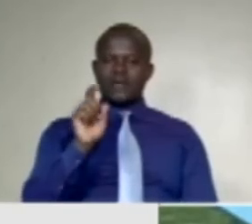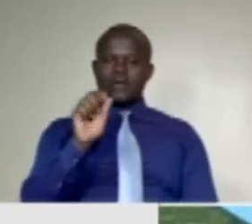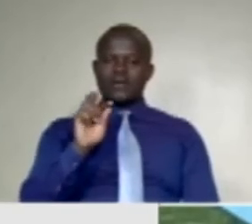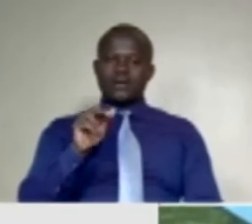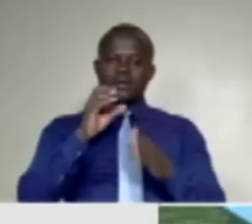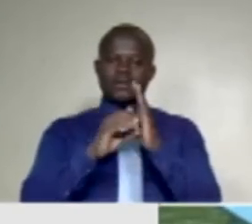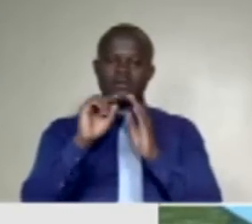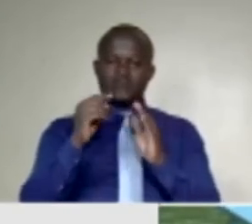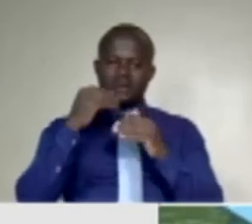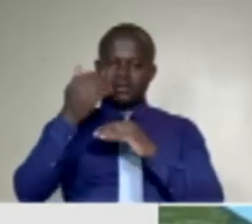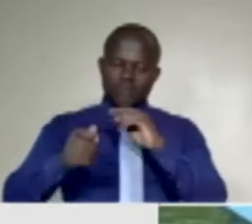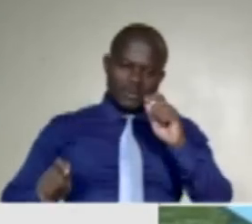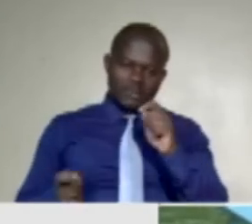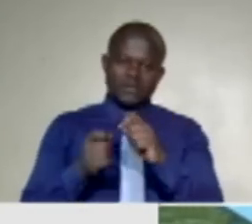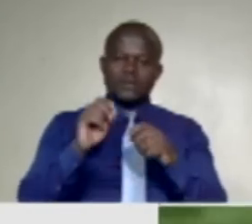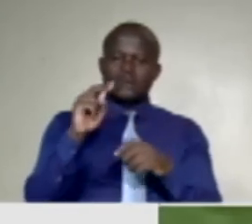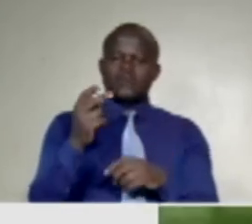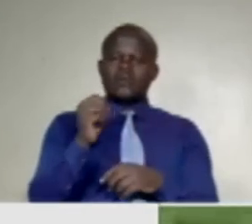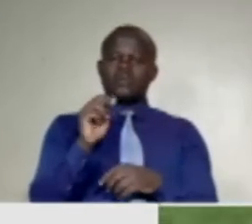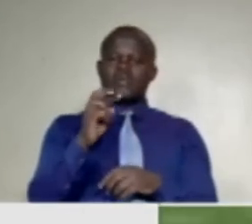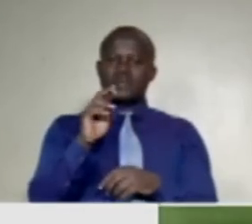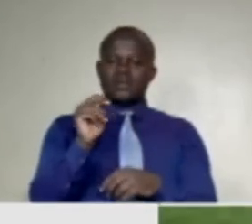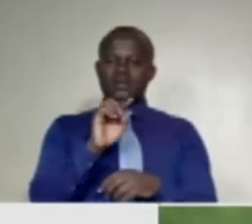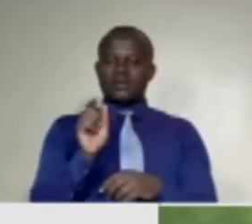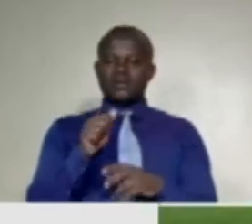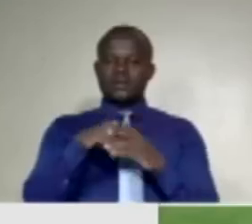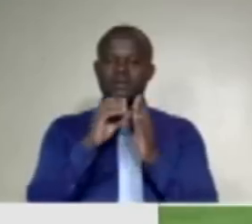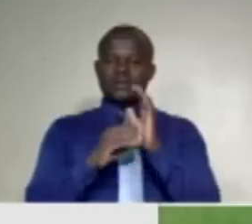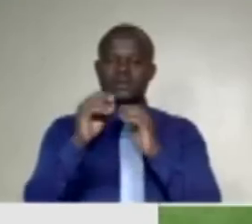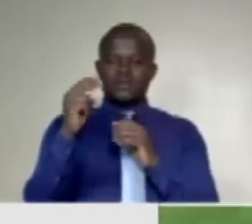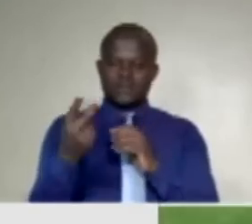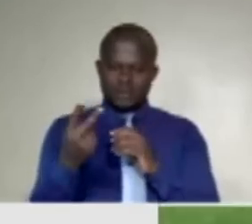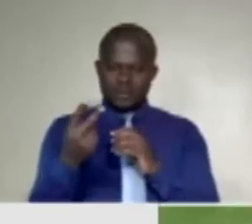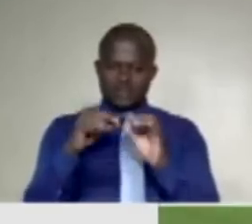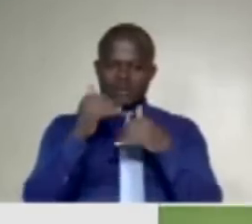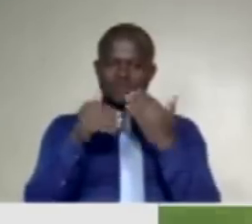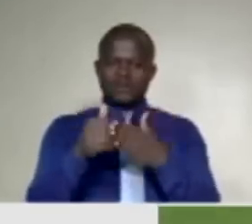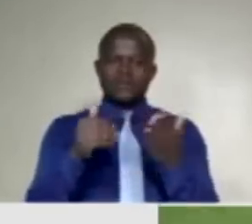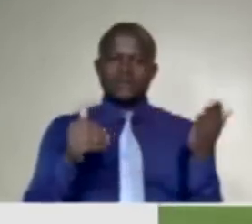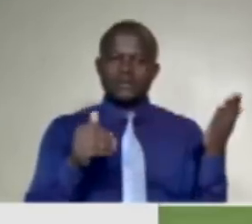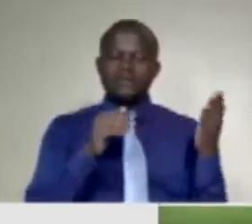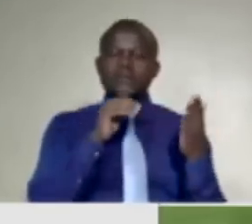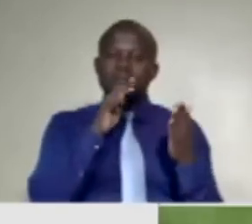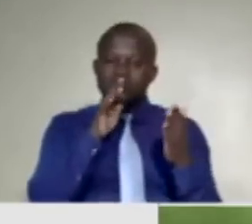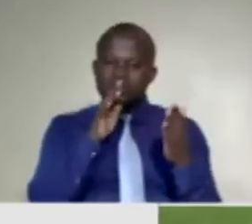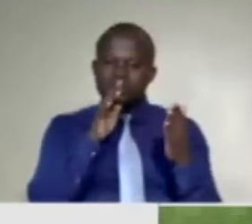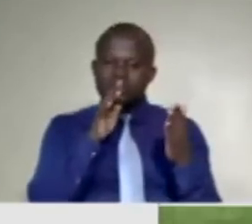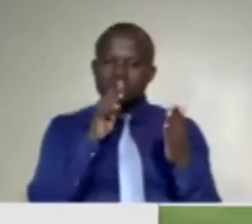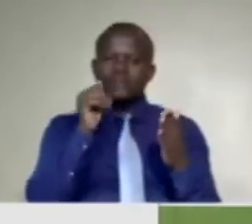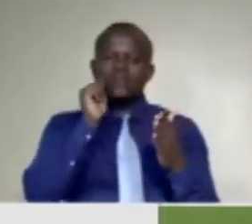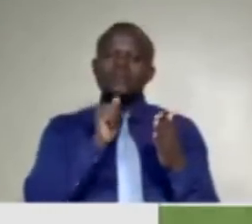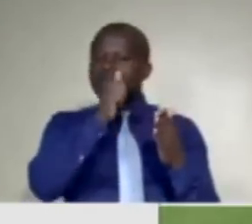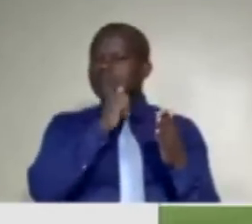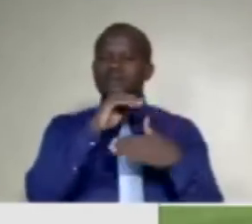cya mbere kiza kugomborwa na Mugiraneza Frodoire mu gice cya 2. Imikino yo kwishyura ikaba iteganyijwe ku wa